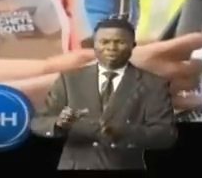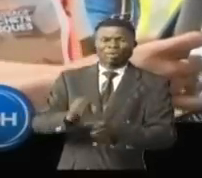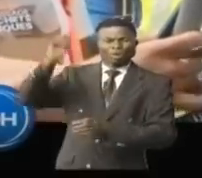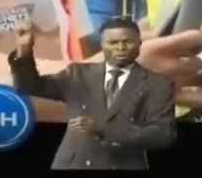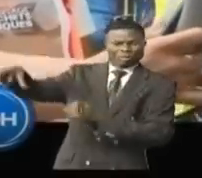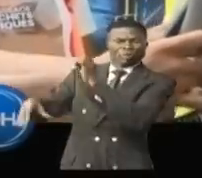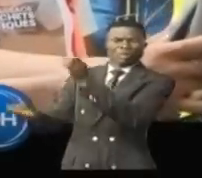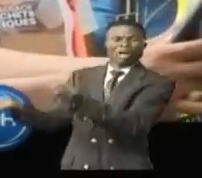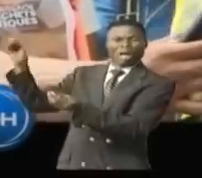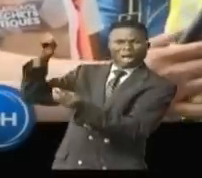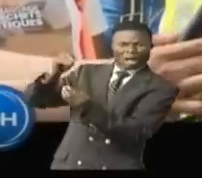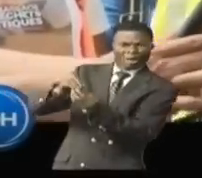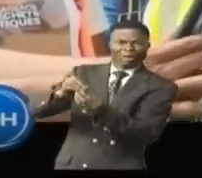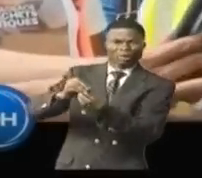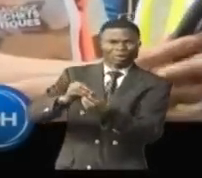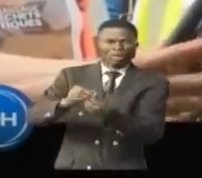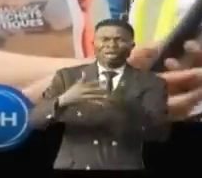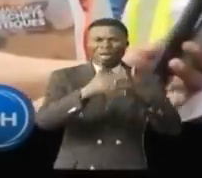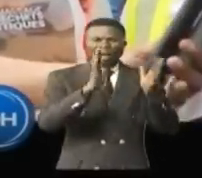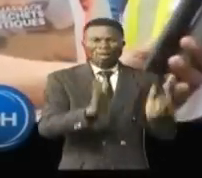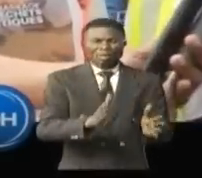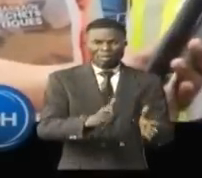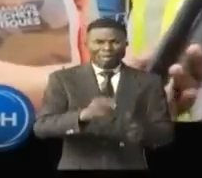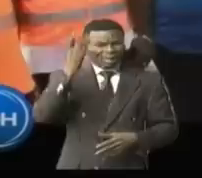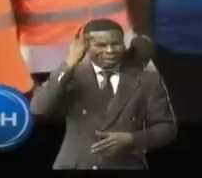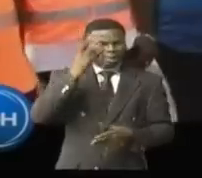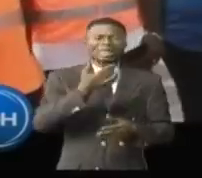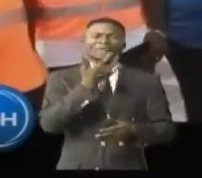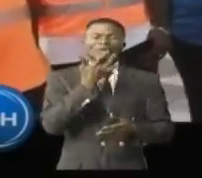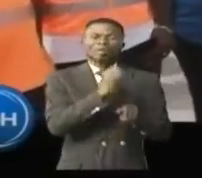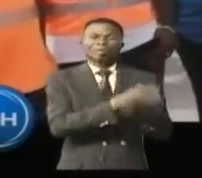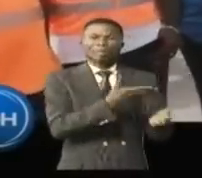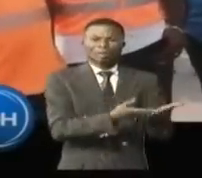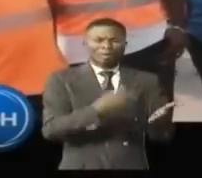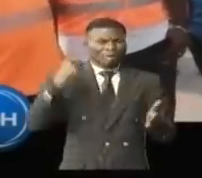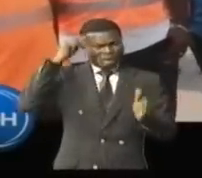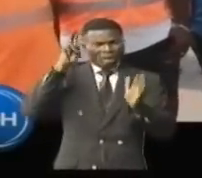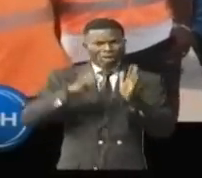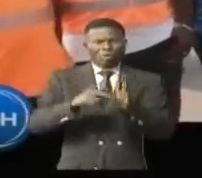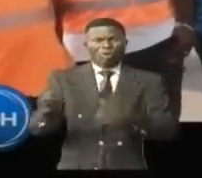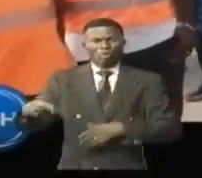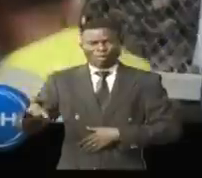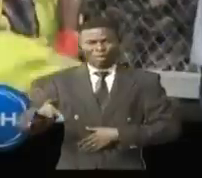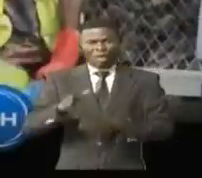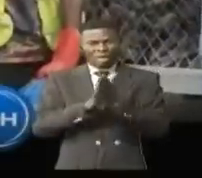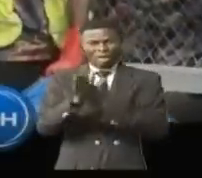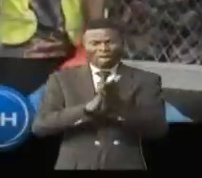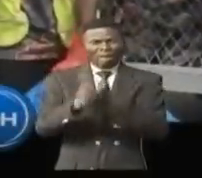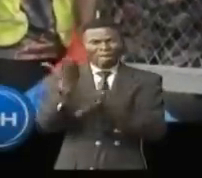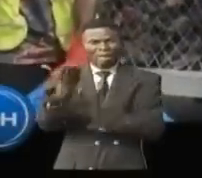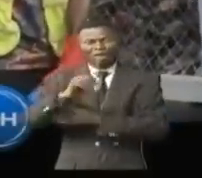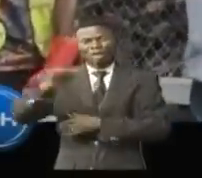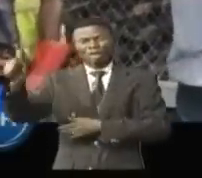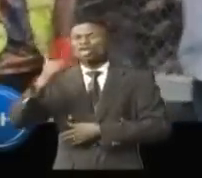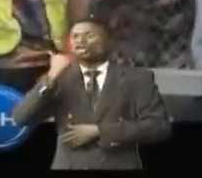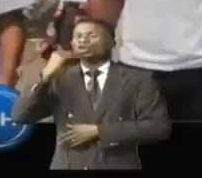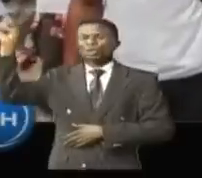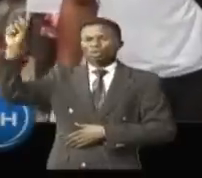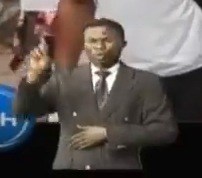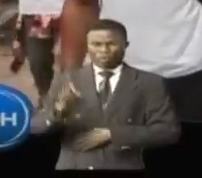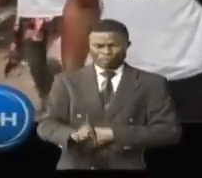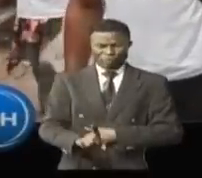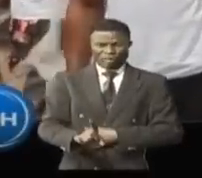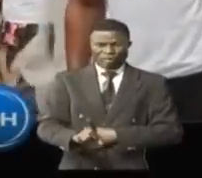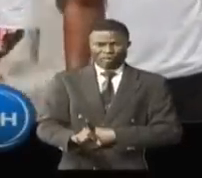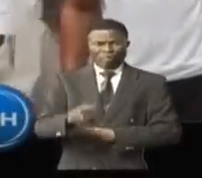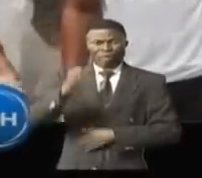à ce que le partenaire CleanPlast a déjà. Le gouvernement provincial compte attirer d'autres investisseurs dans ce secteur. En